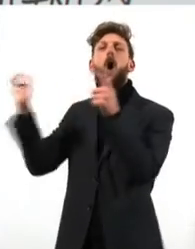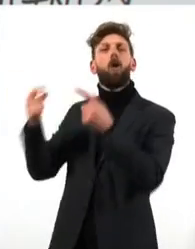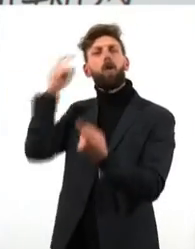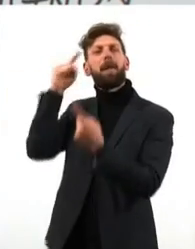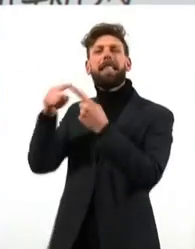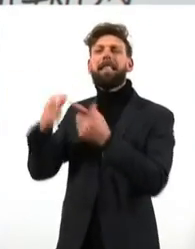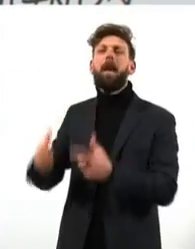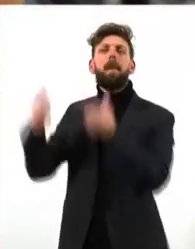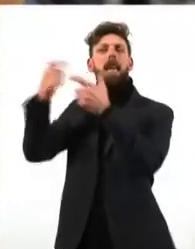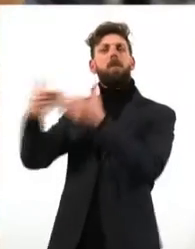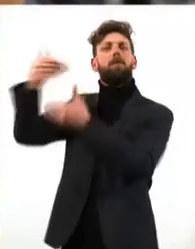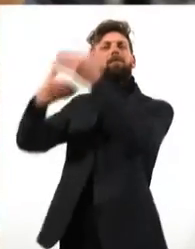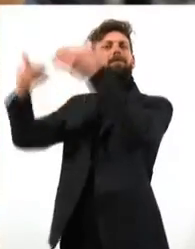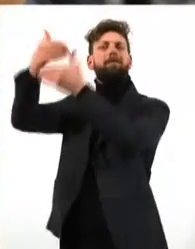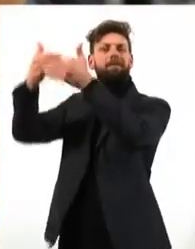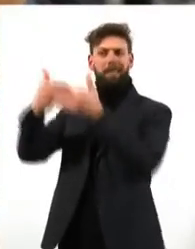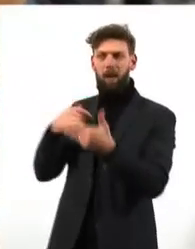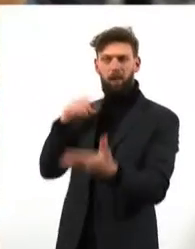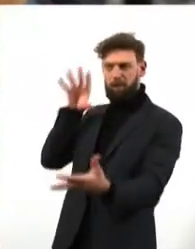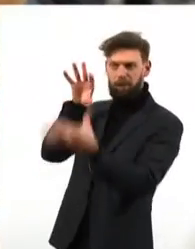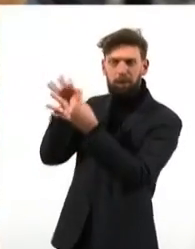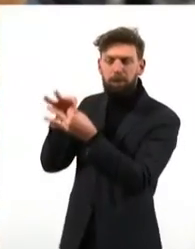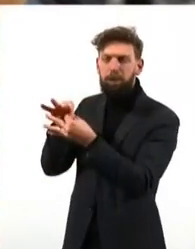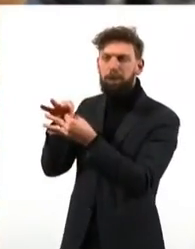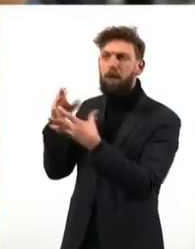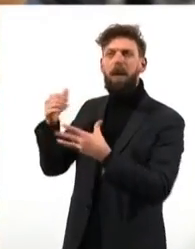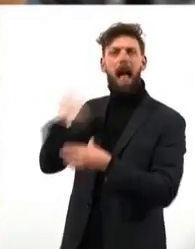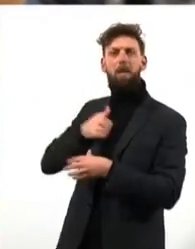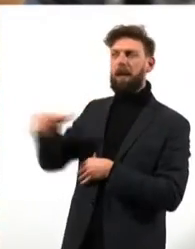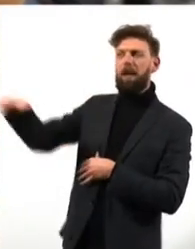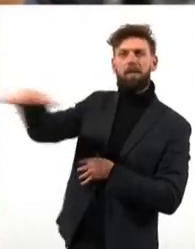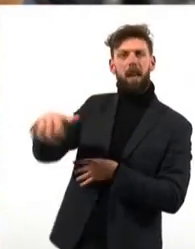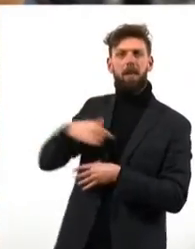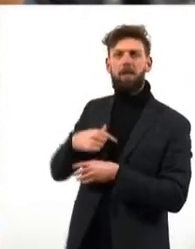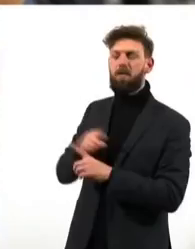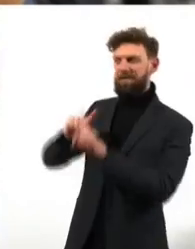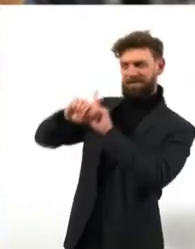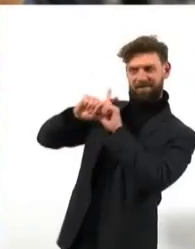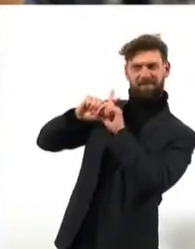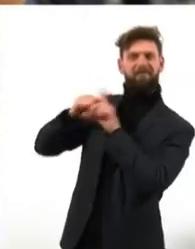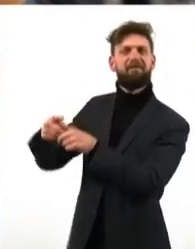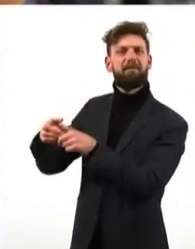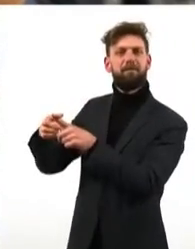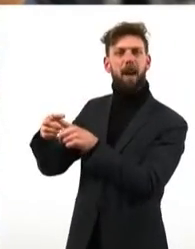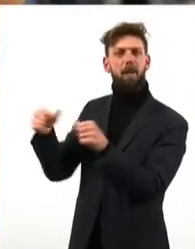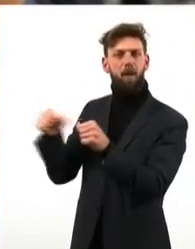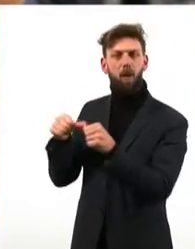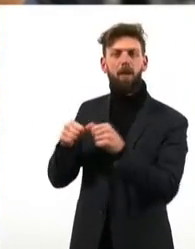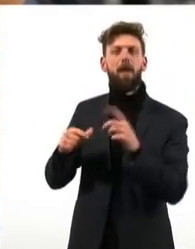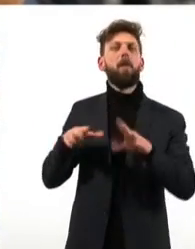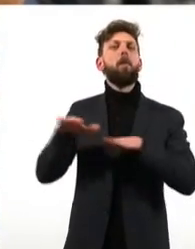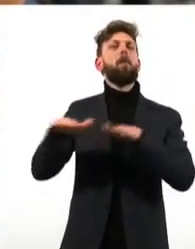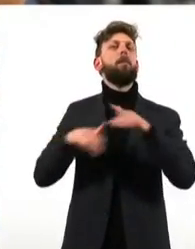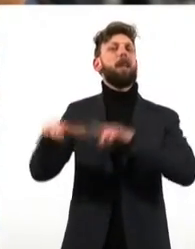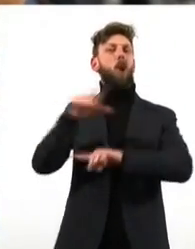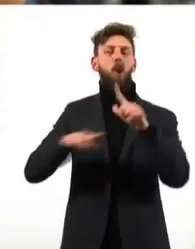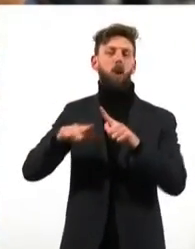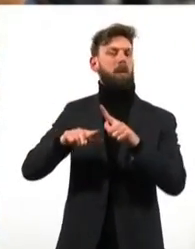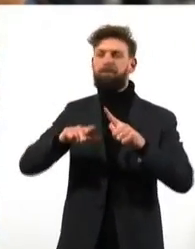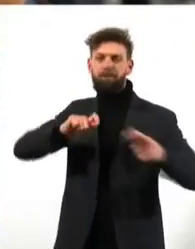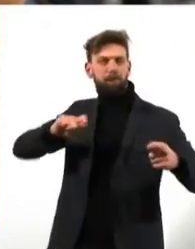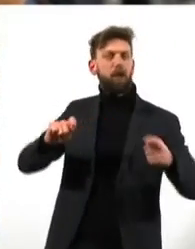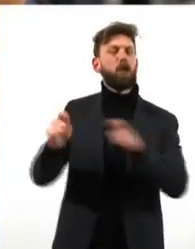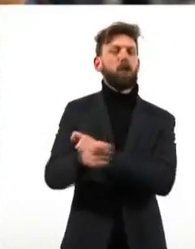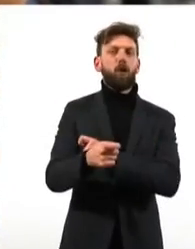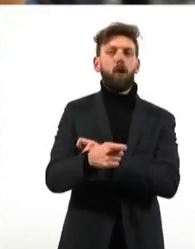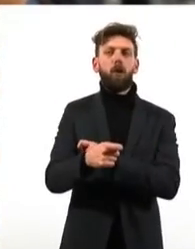arrive à imposer aux bailleurs privés de justement louer différemment, louer à des prix qui vont être